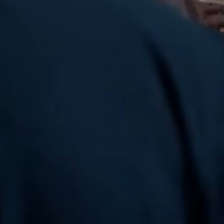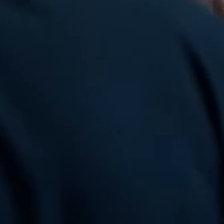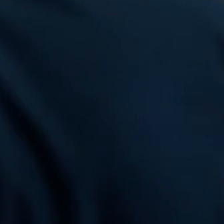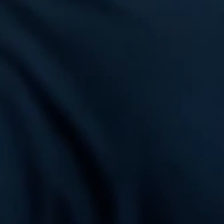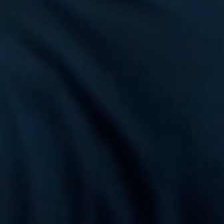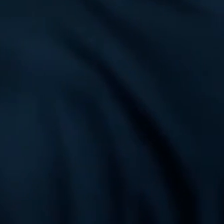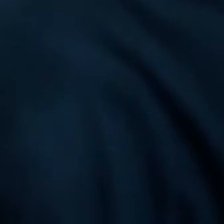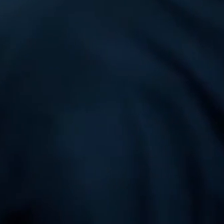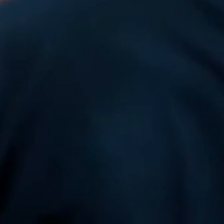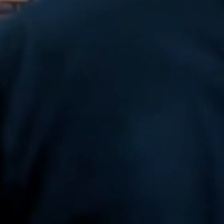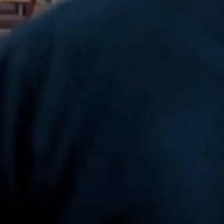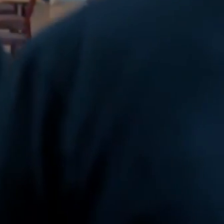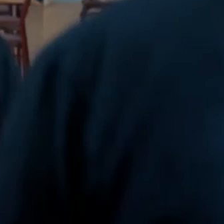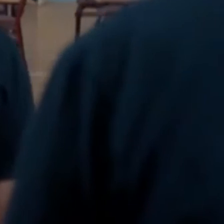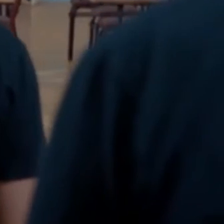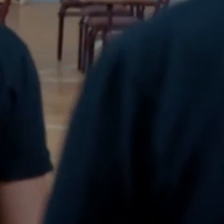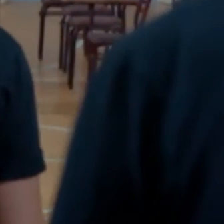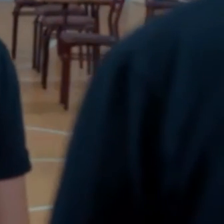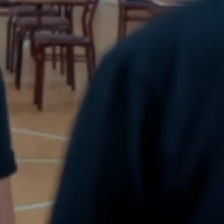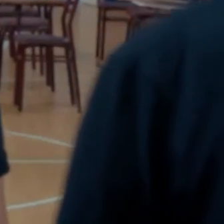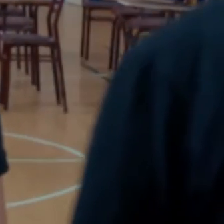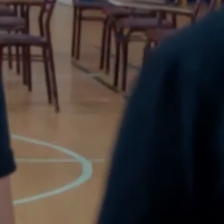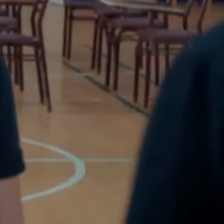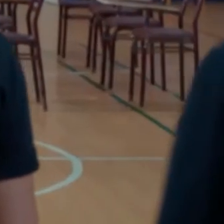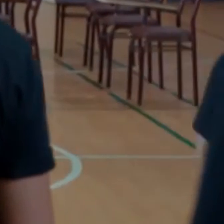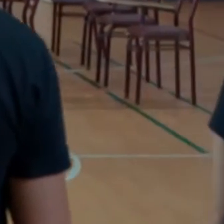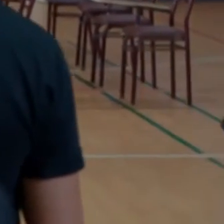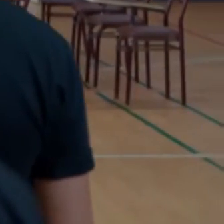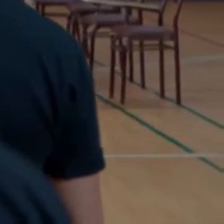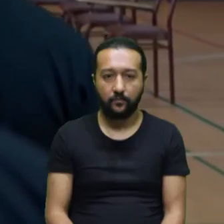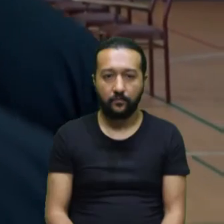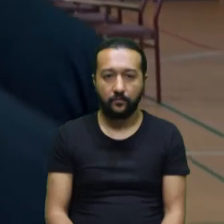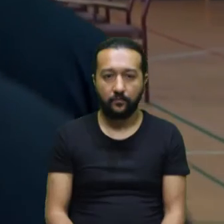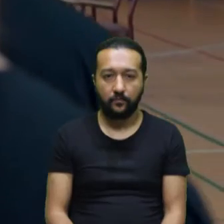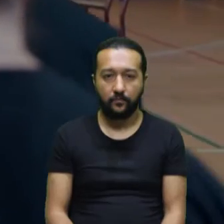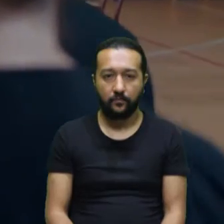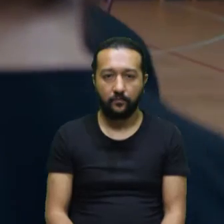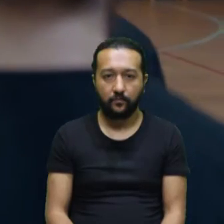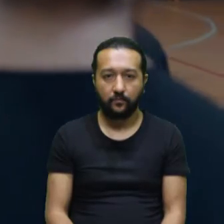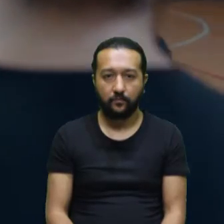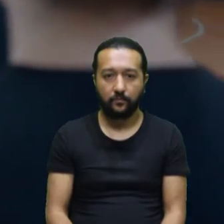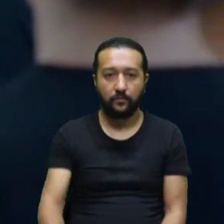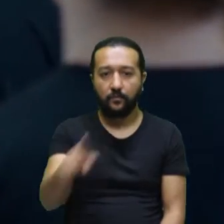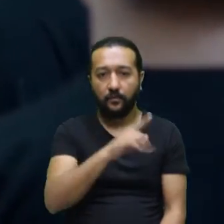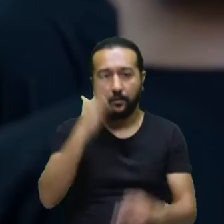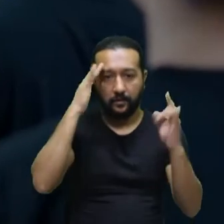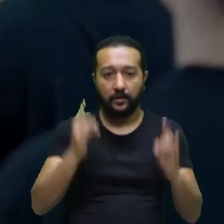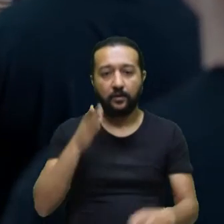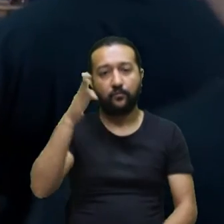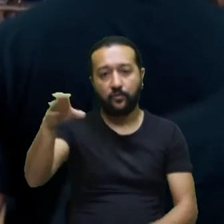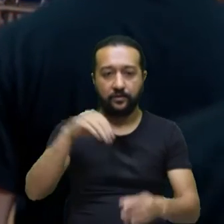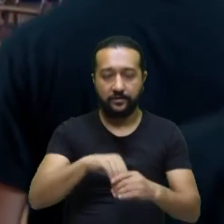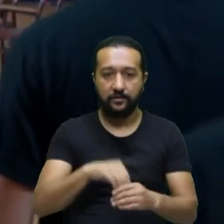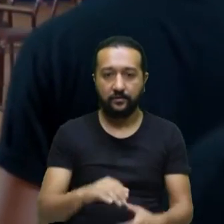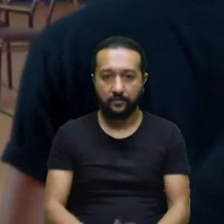Yapılı genç bir Dark River'lı da komutan edasıyla gençlerin önünde yürüyor, bir yandan da süzüyor. Ortada durdu. Yatakhaneler bu